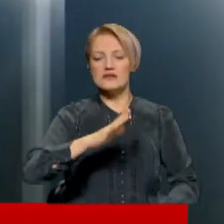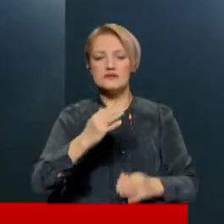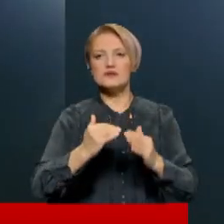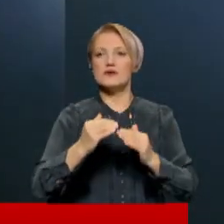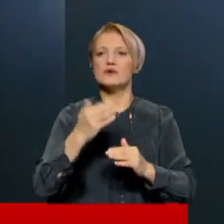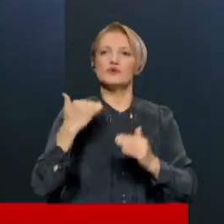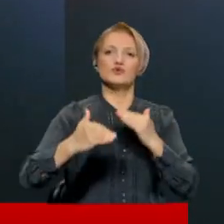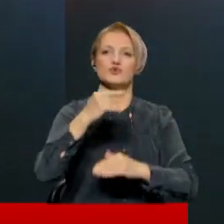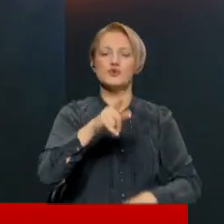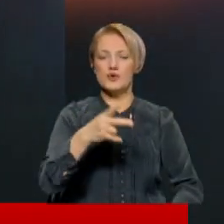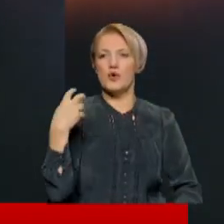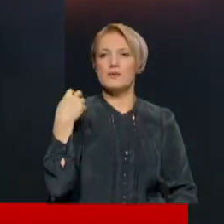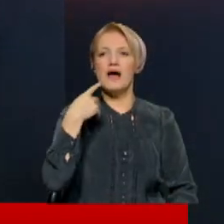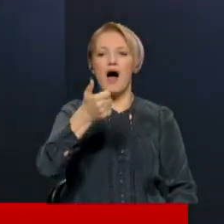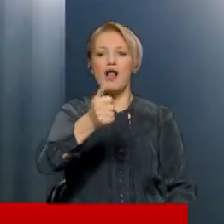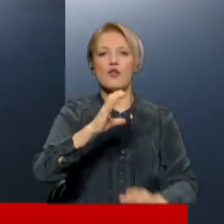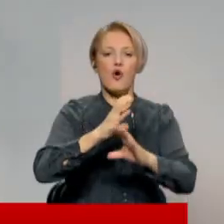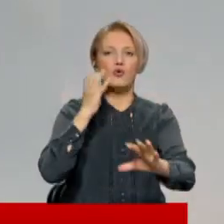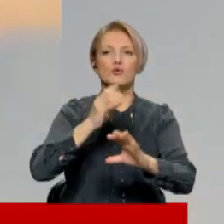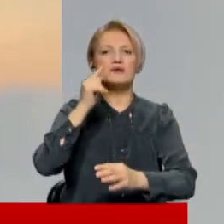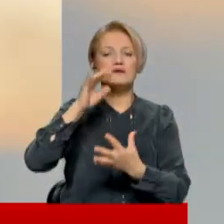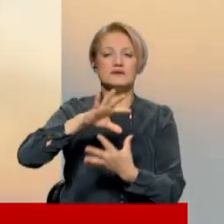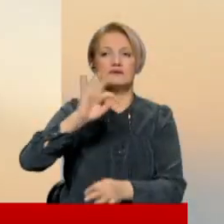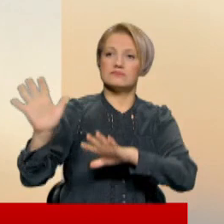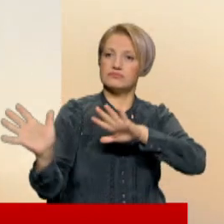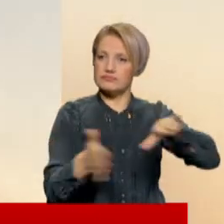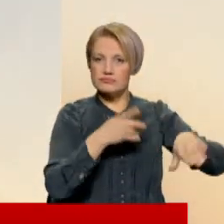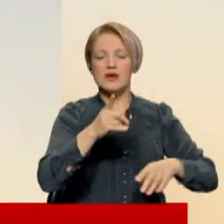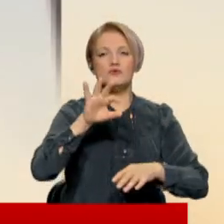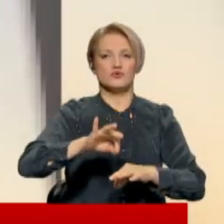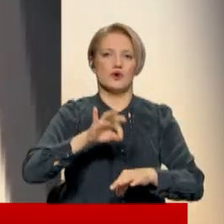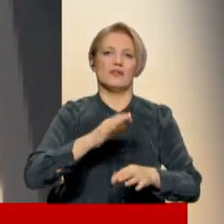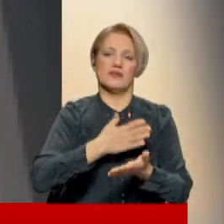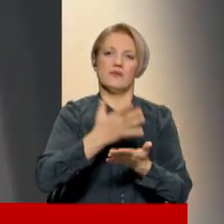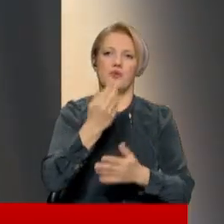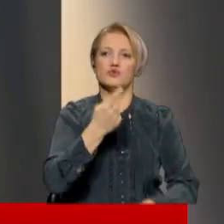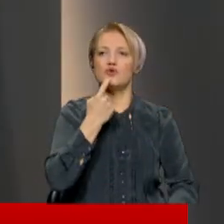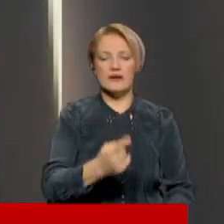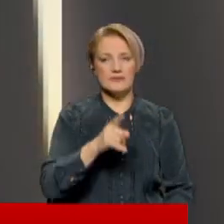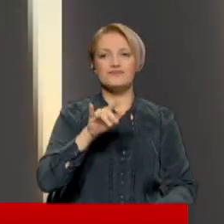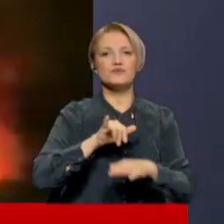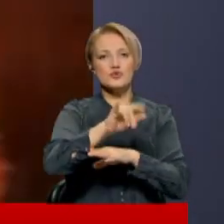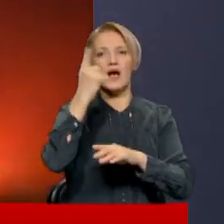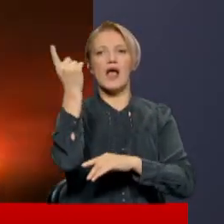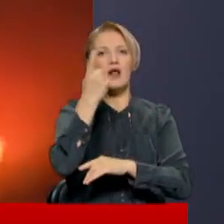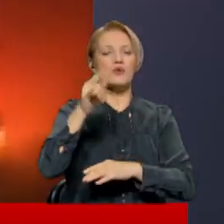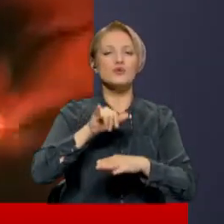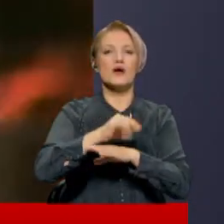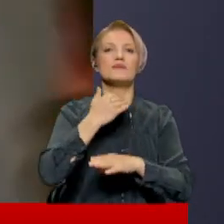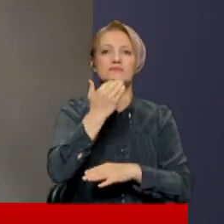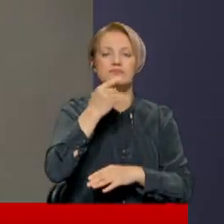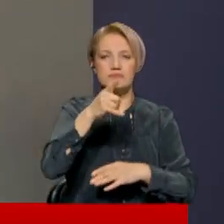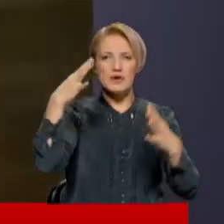tesislerinden 6 otobüs dolusu insanın tahliye edildiğini, tahliyelerin sürdüğünü açıkladı. Uçaklar ve helikopterlerin uçamadığı